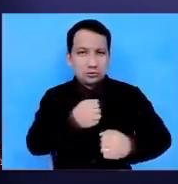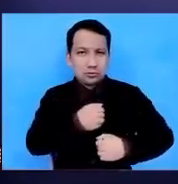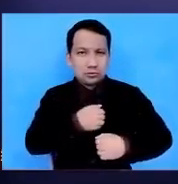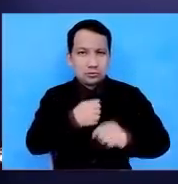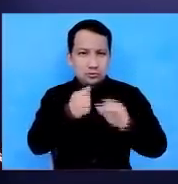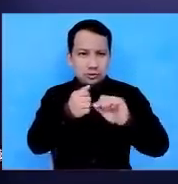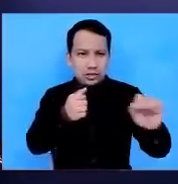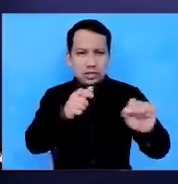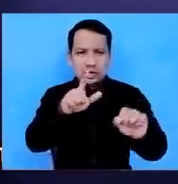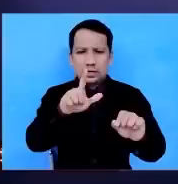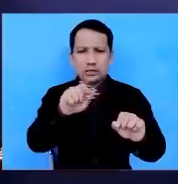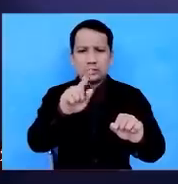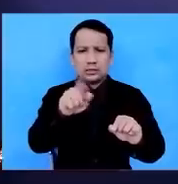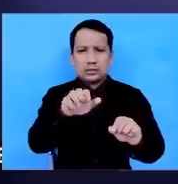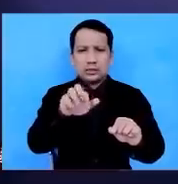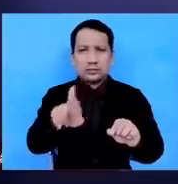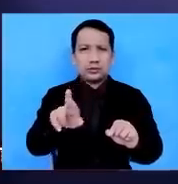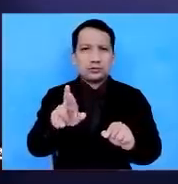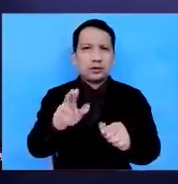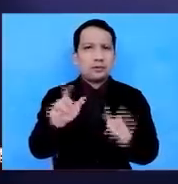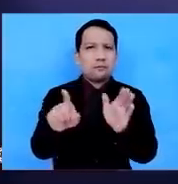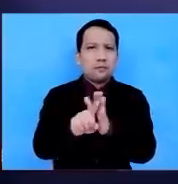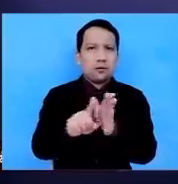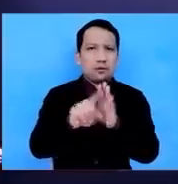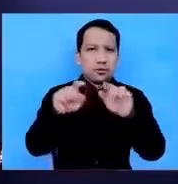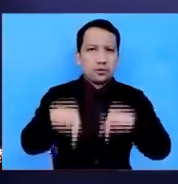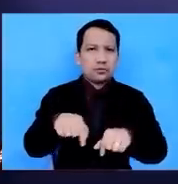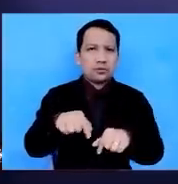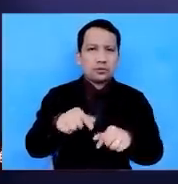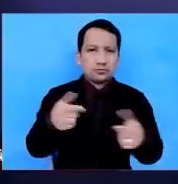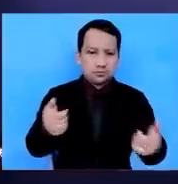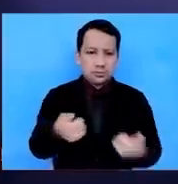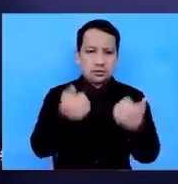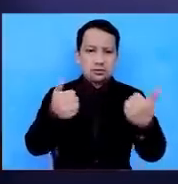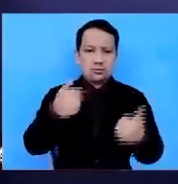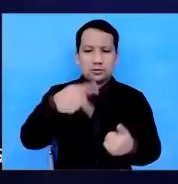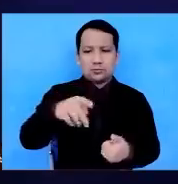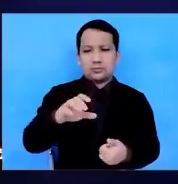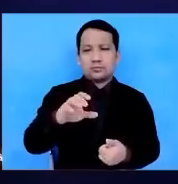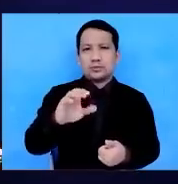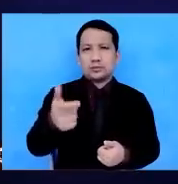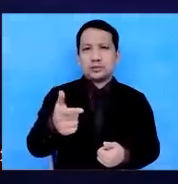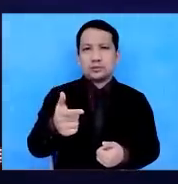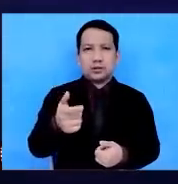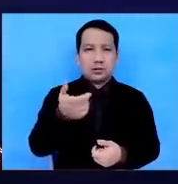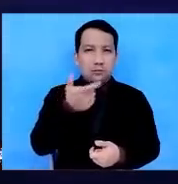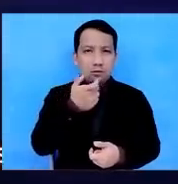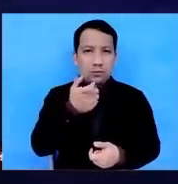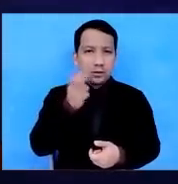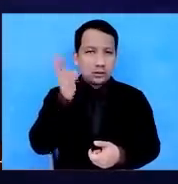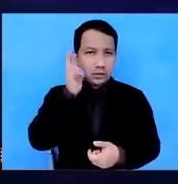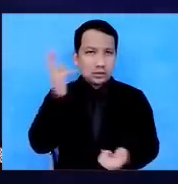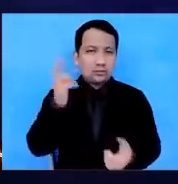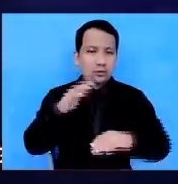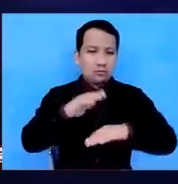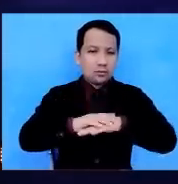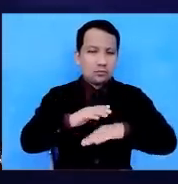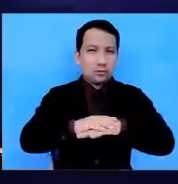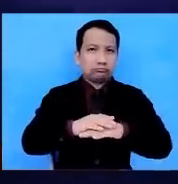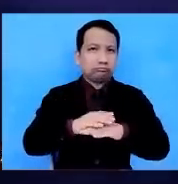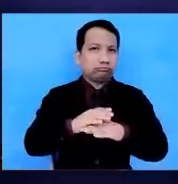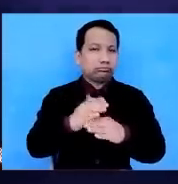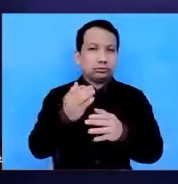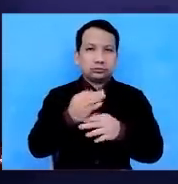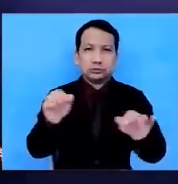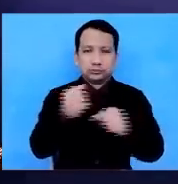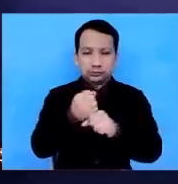ang paghahamon ng China Coast Guard laban sa PCG sa pamamagitan ng radio. Banta raw ito sa soberanya at seguridad